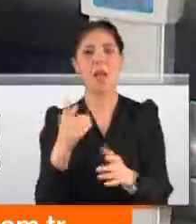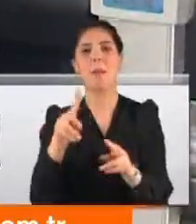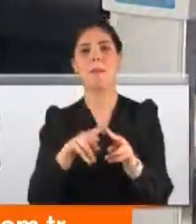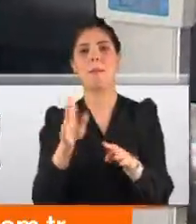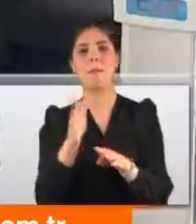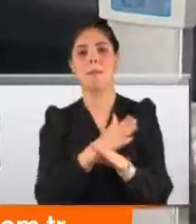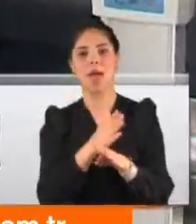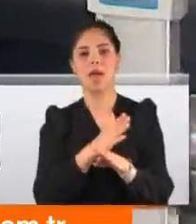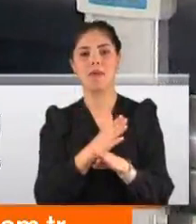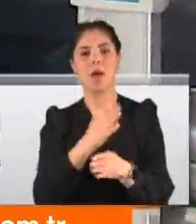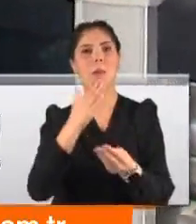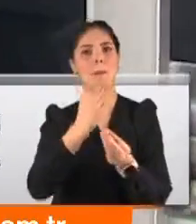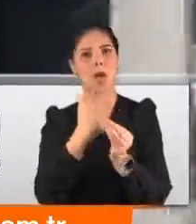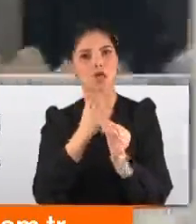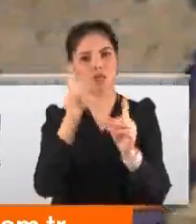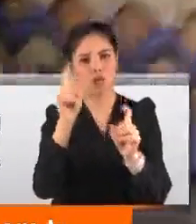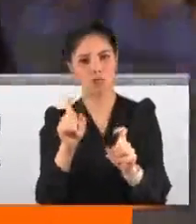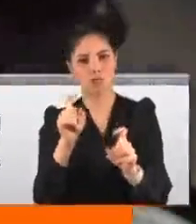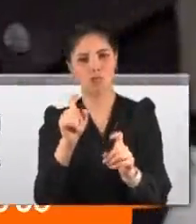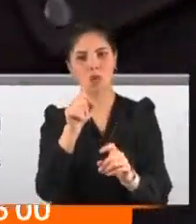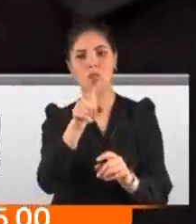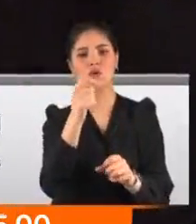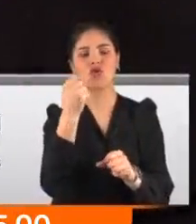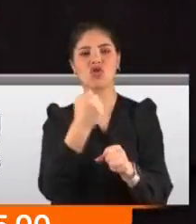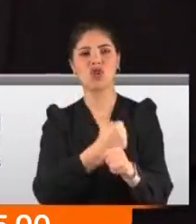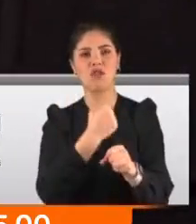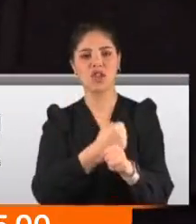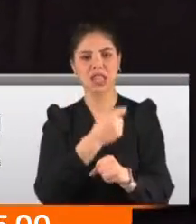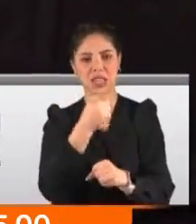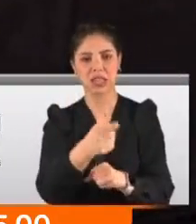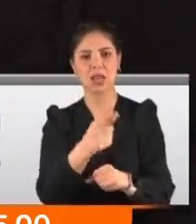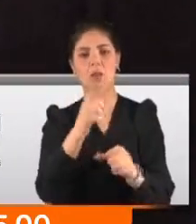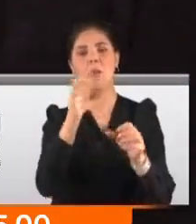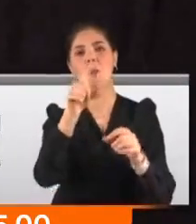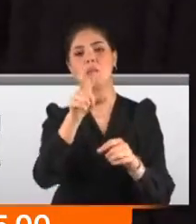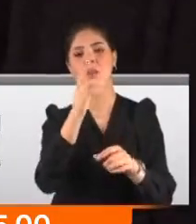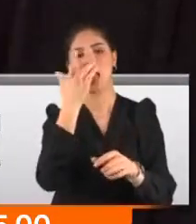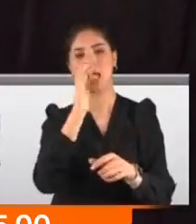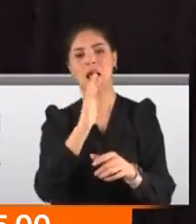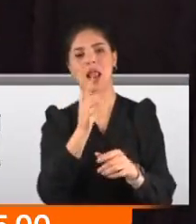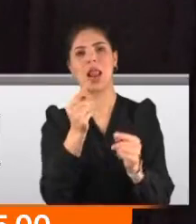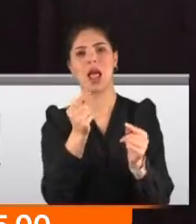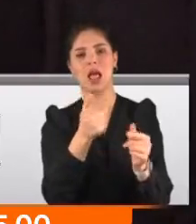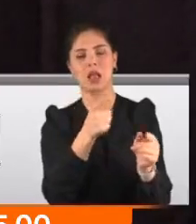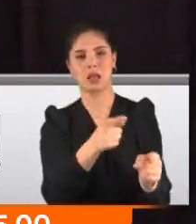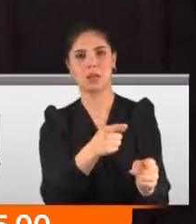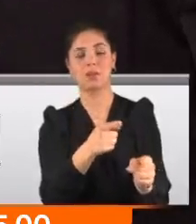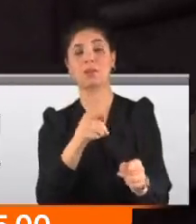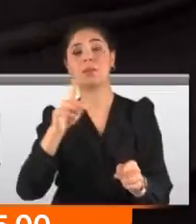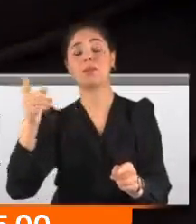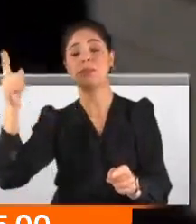meyvenin bütün mü parçalı mı olduğu. Örneğin bu ceviz reçeli bütün olduğu için hileye daha az açık. Ancak bir